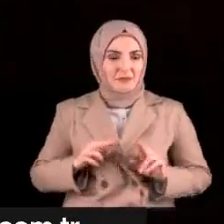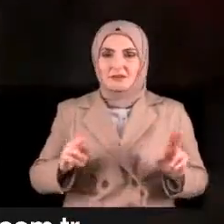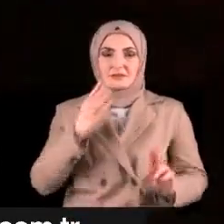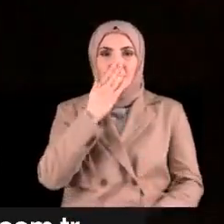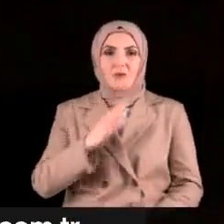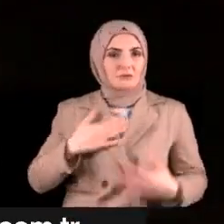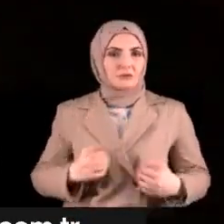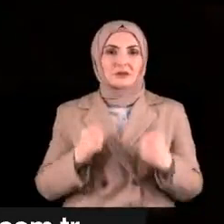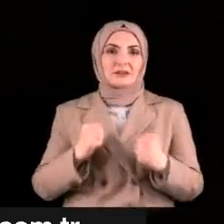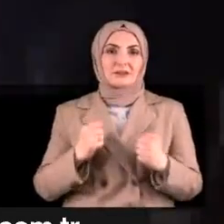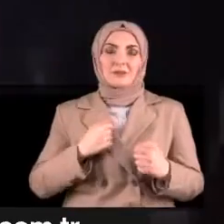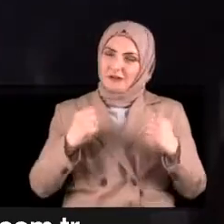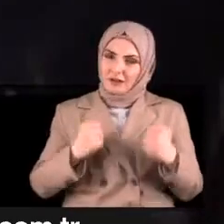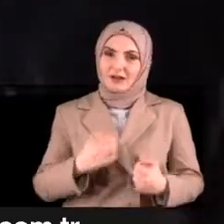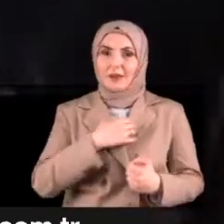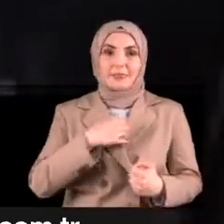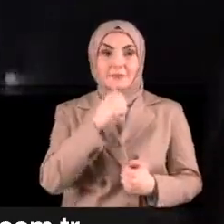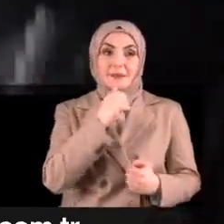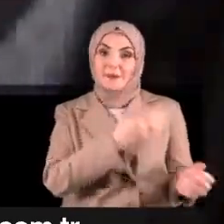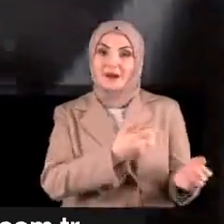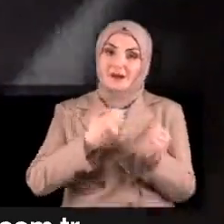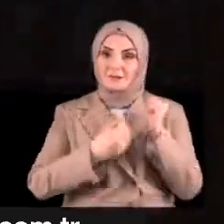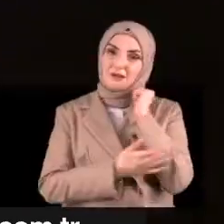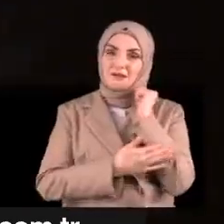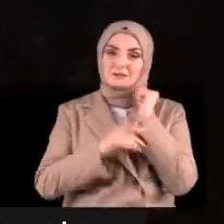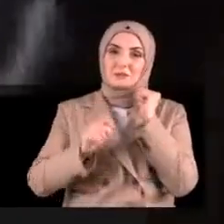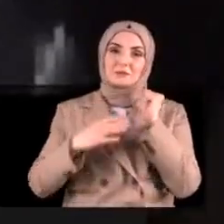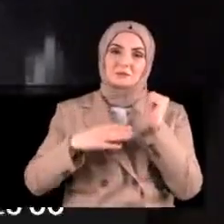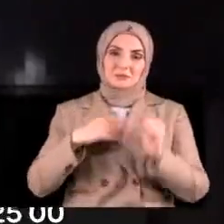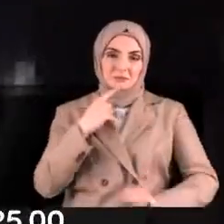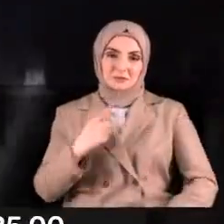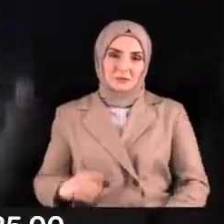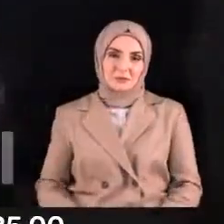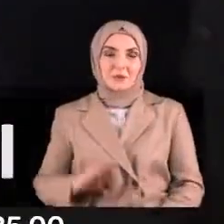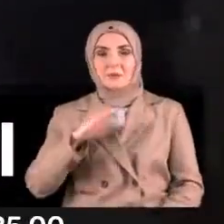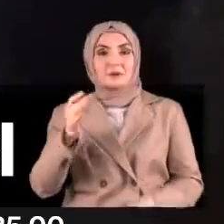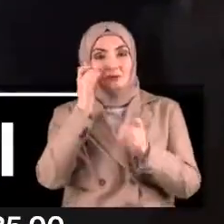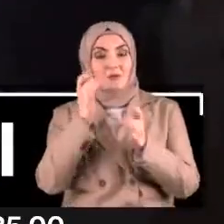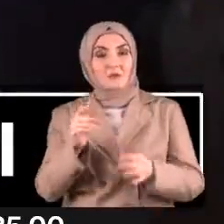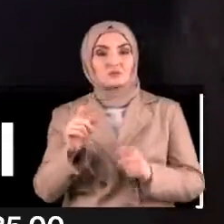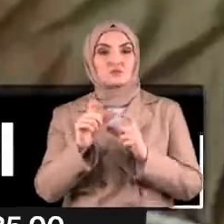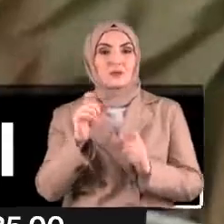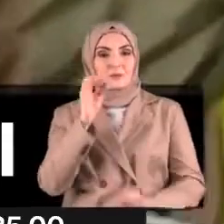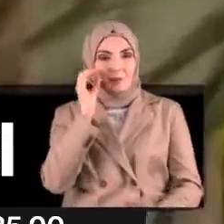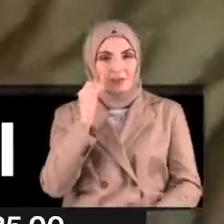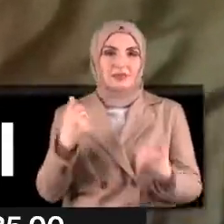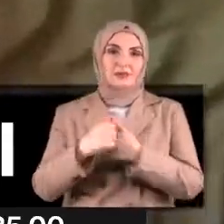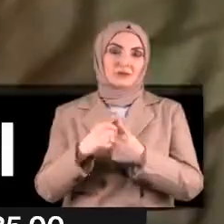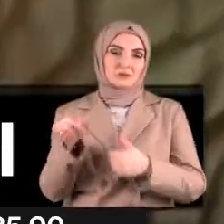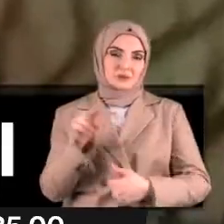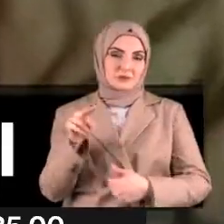babamın çıkmasına yardımcı olayım. Bir başka sevindiren görüntü de Süleyman Mağaralı ve eşinin kurtarıldığı anlara aitti. Süleyman